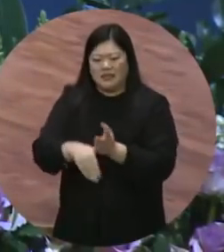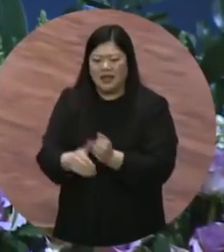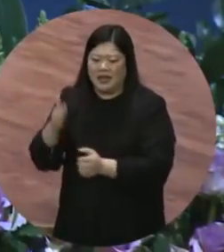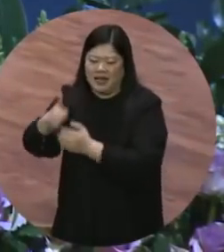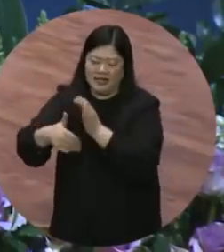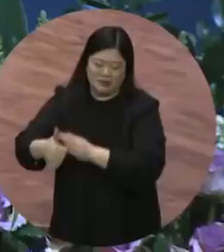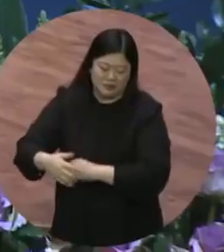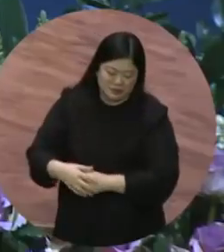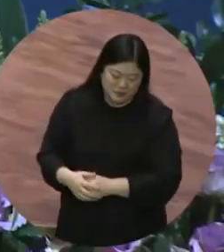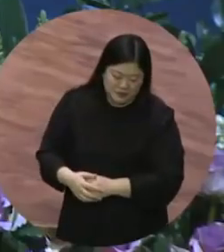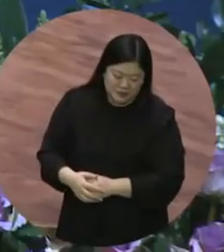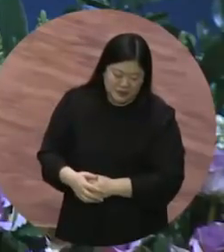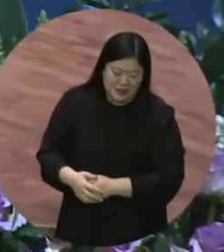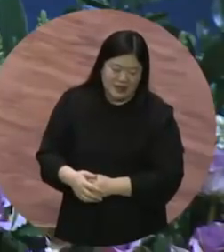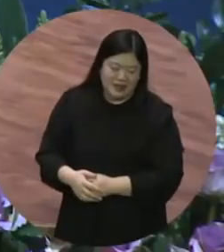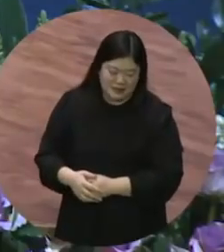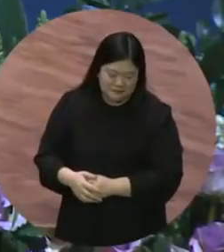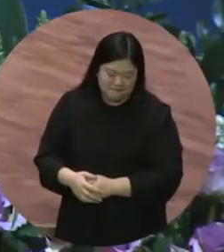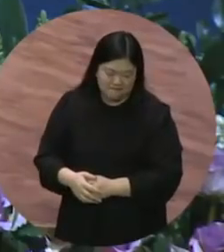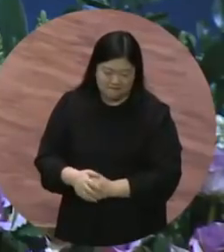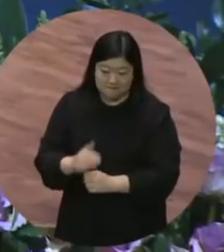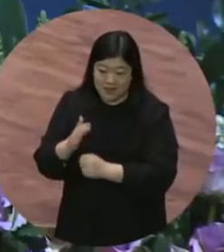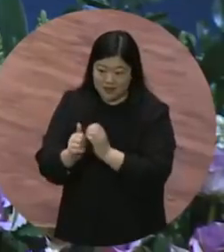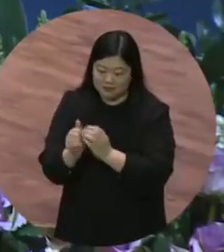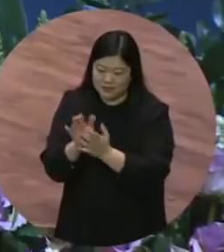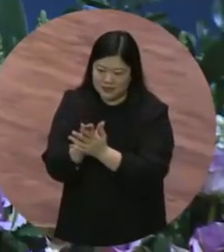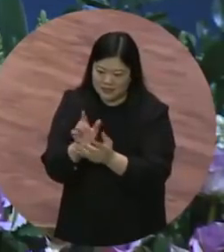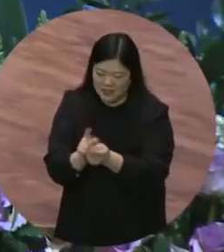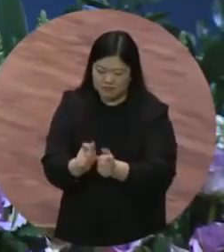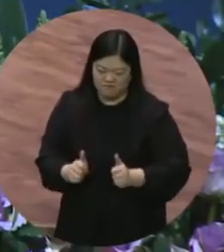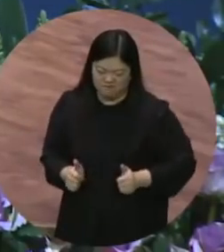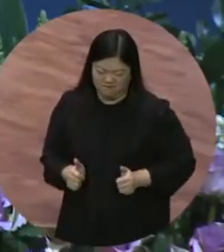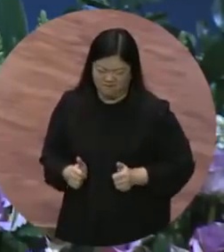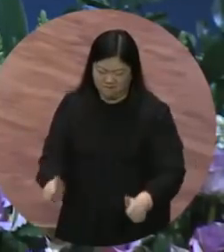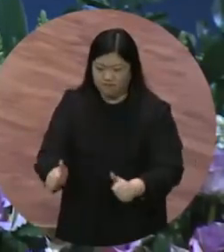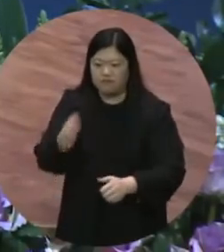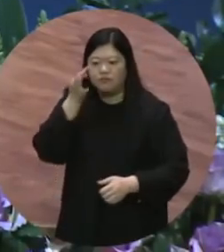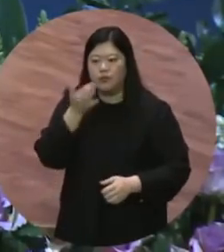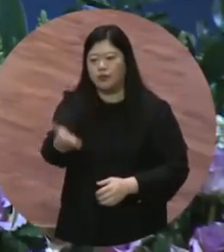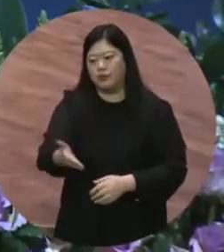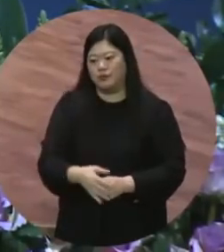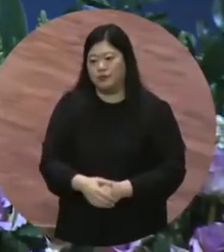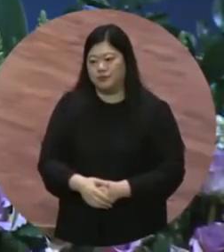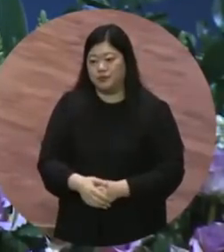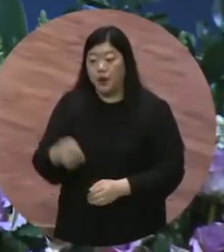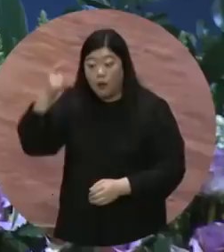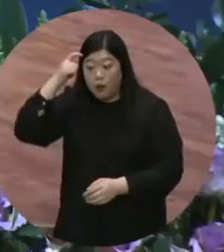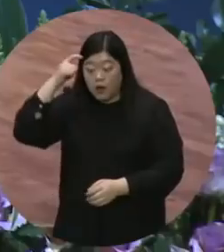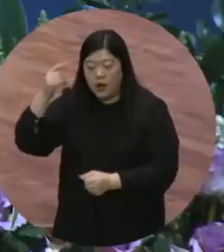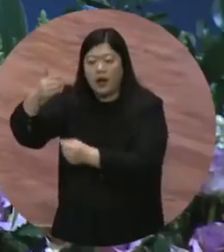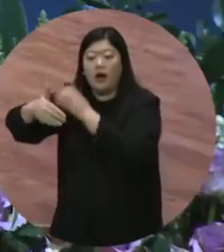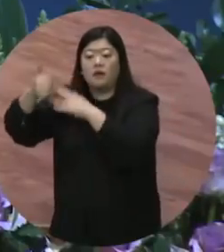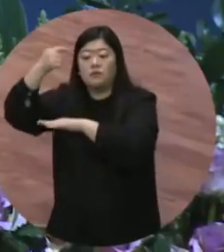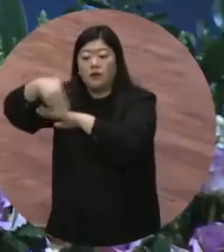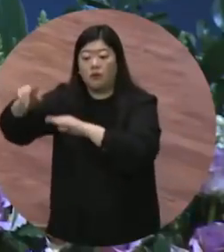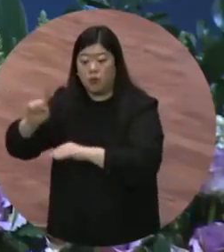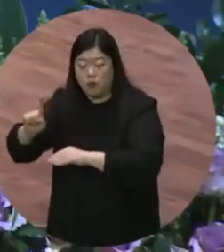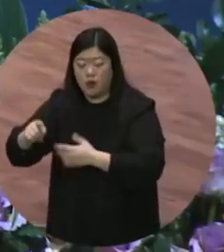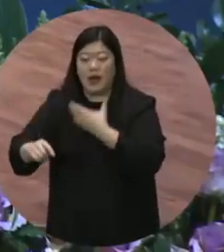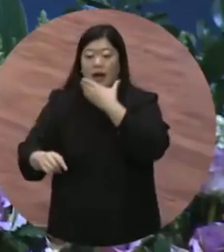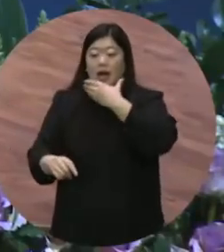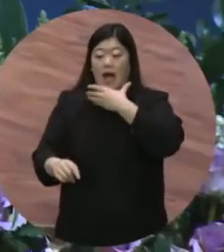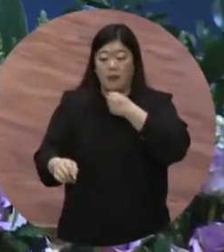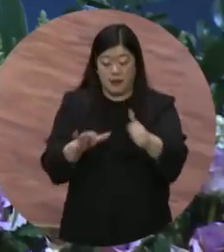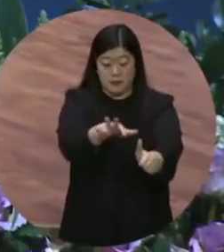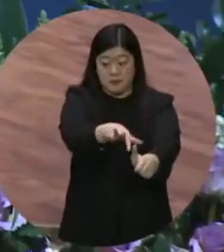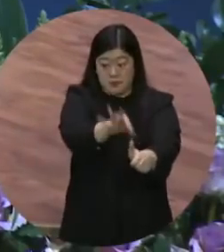작동하기 시작합니다. 왜냐하면 하나님은 아브라함을 통해서 그리스도를 보내셔야 됩니다. 하나님은 아브라함을 통해 그리스도를 보내시는데